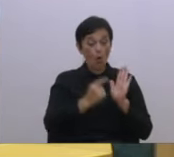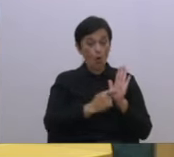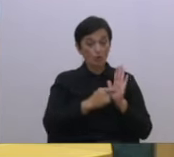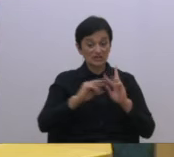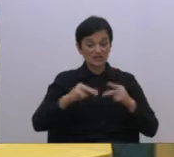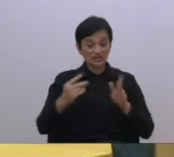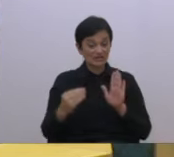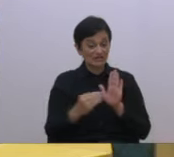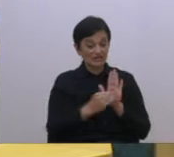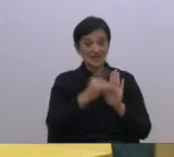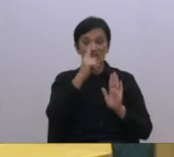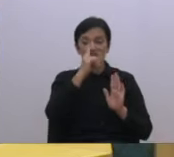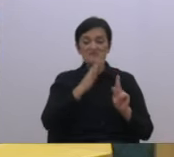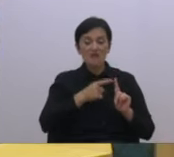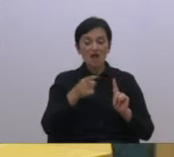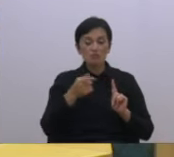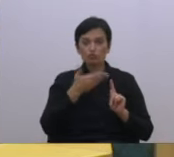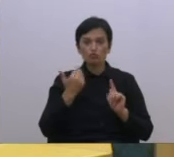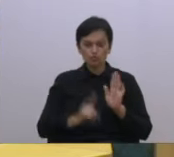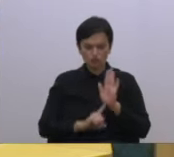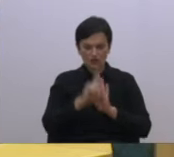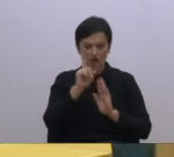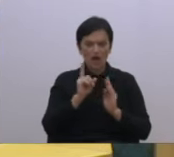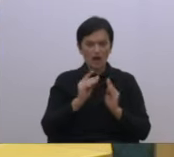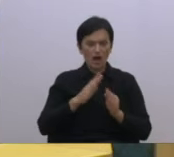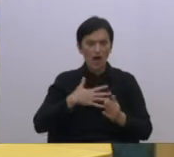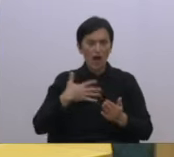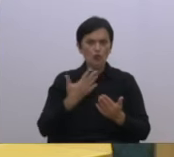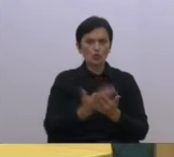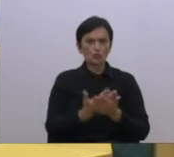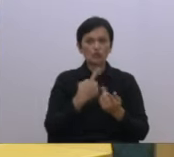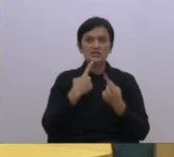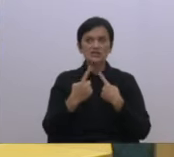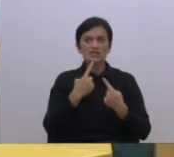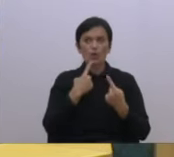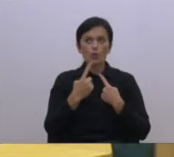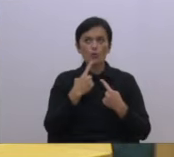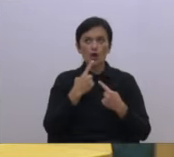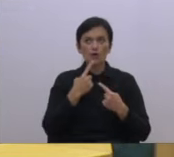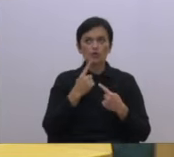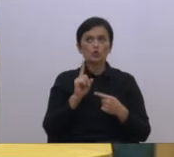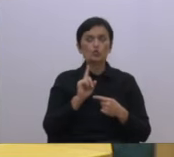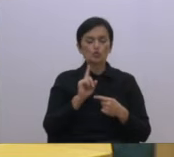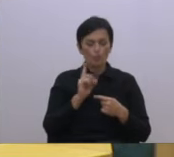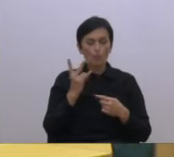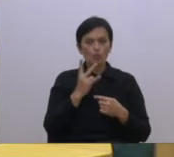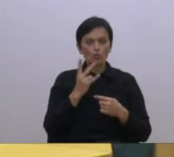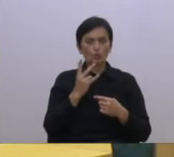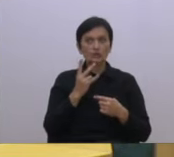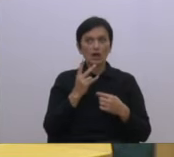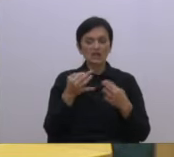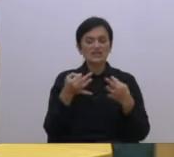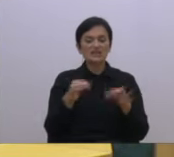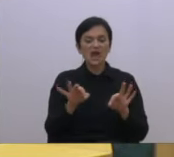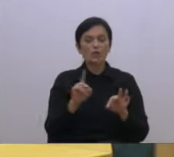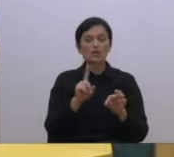შევიდა, თვეებიც არ გასულა, ისე დაიწყო კვლავ აქტუალურად საუბარი, აქტიურად საუბარი იმაზე, რომ უნდა დაშვებული იყოს